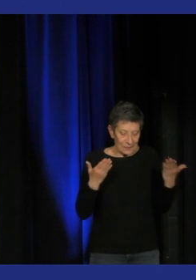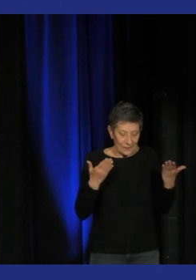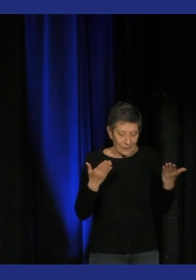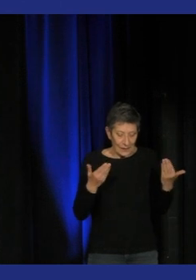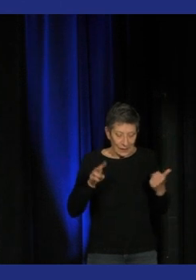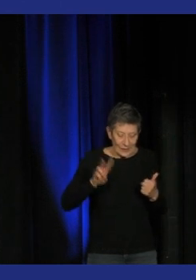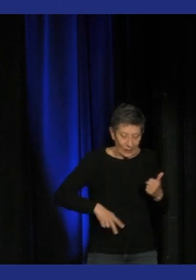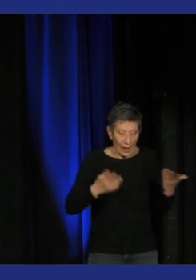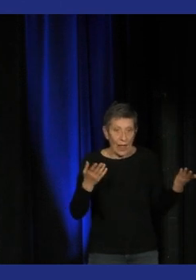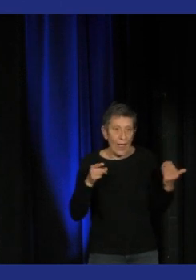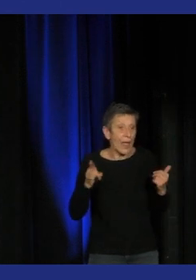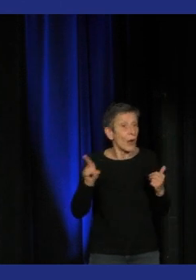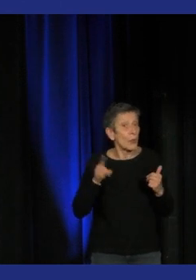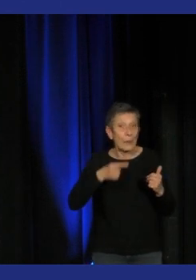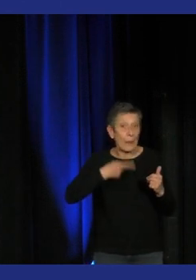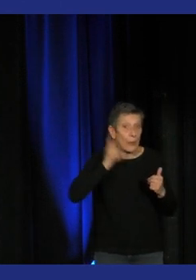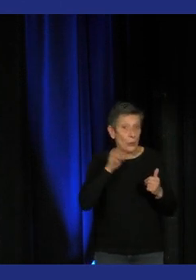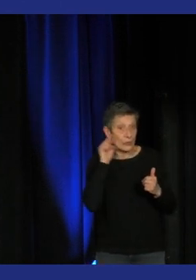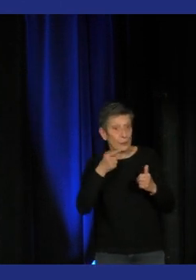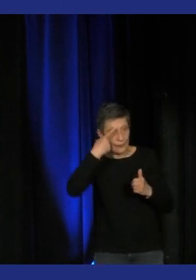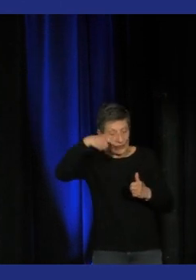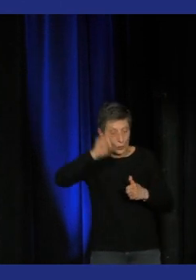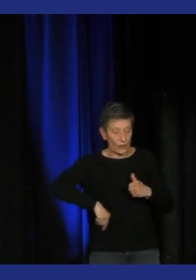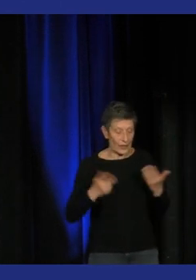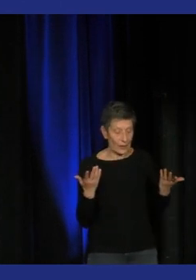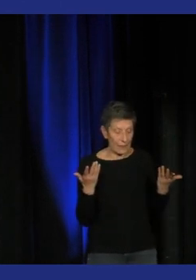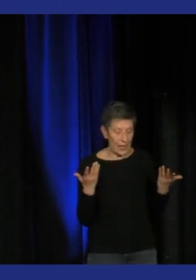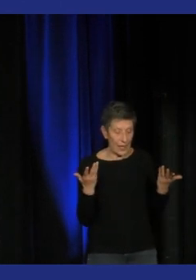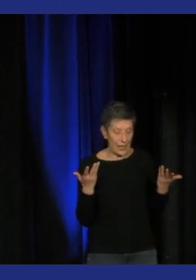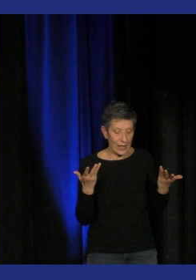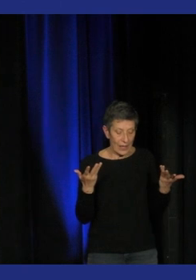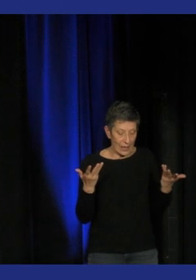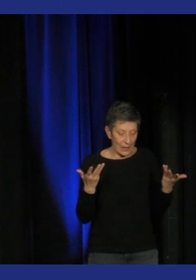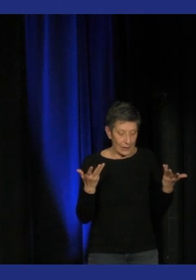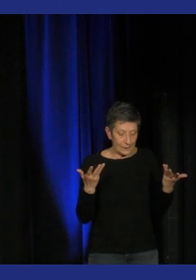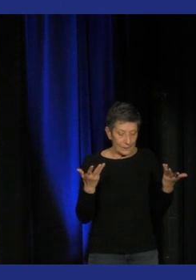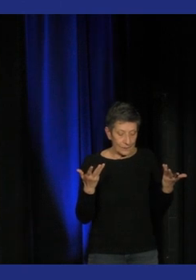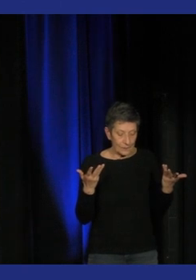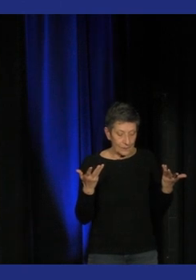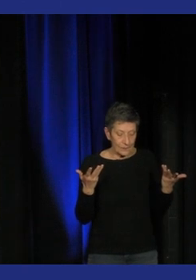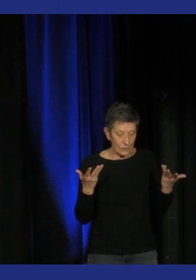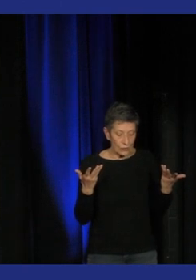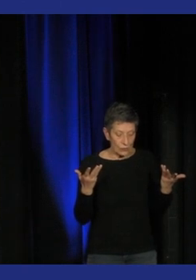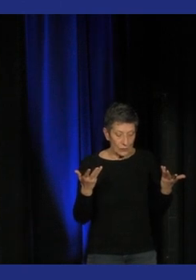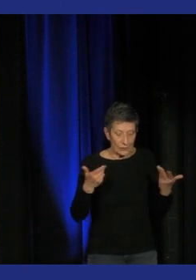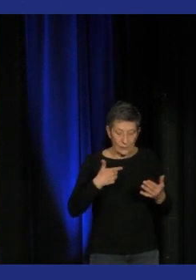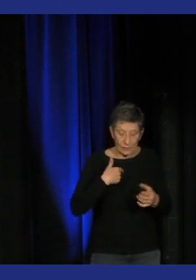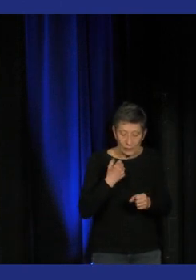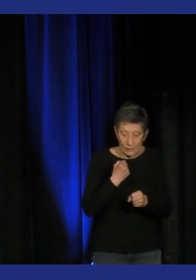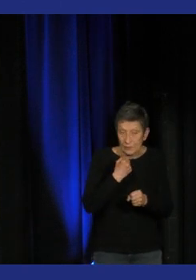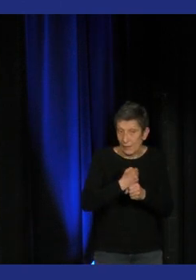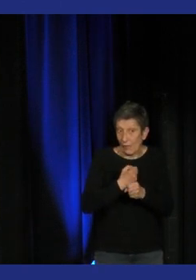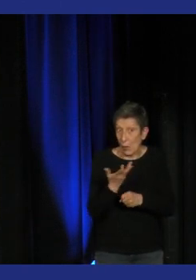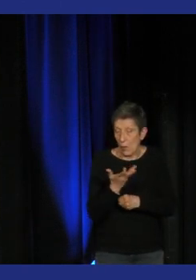philosophiquement parlant. Mais en tout cas, de ce que j'ai pu. Travailler, c'est en fait l'idée qu'on stigmatise